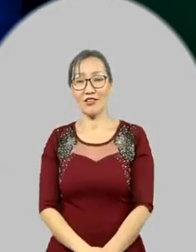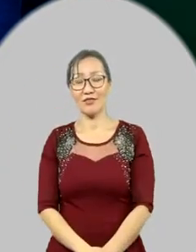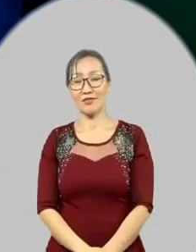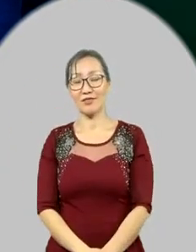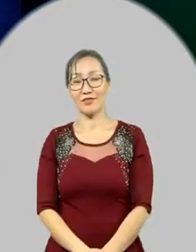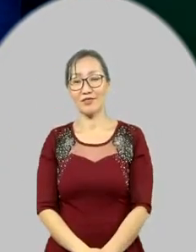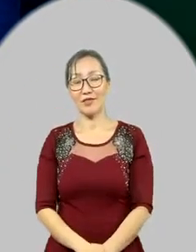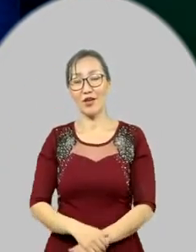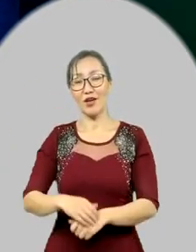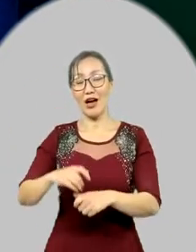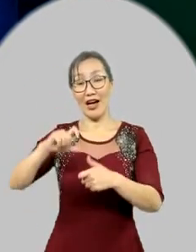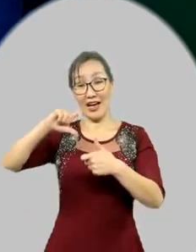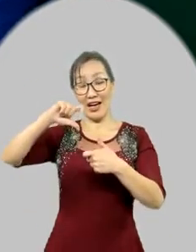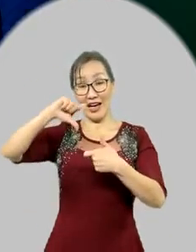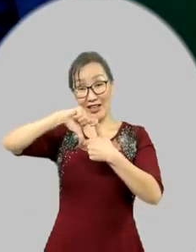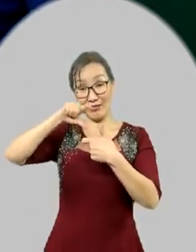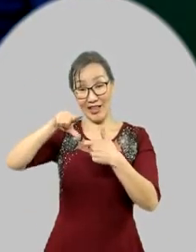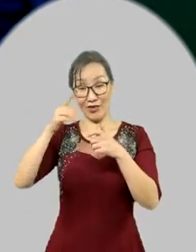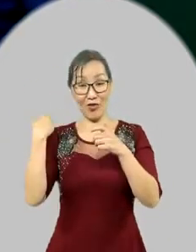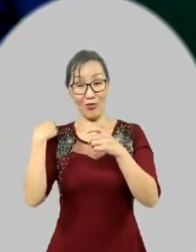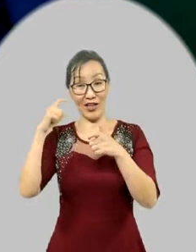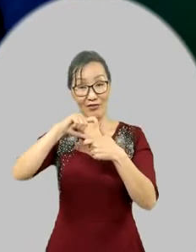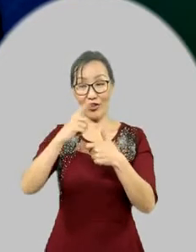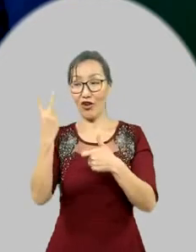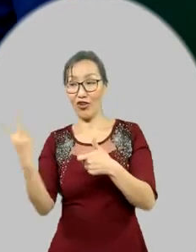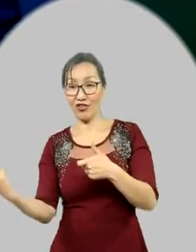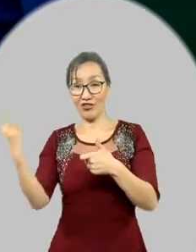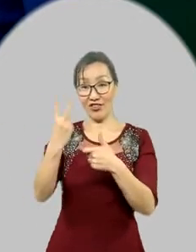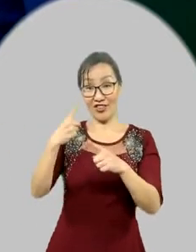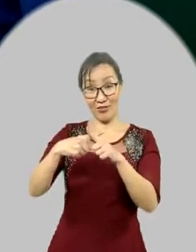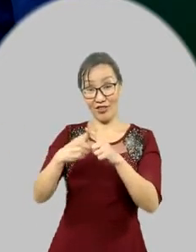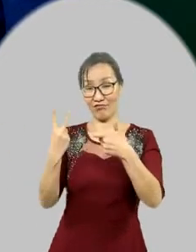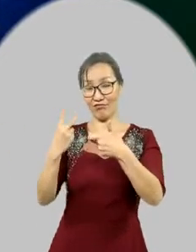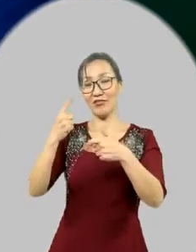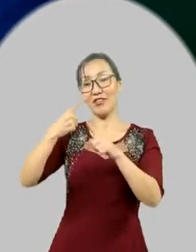дээр баруун талд нь 2 квадрат нэмж үүссэн ийм зохиомж байна.